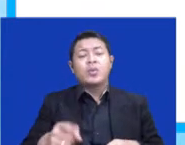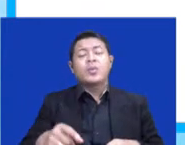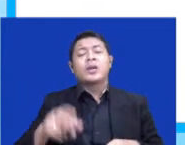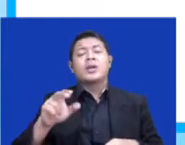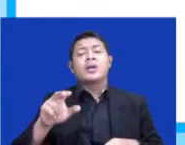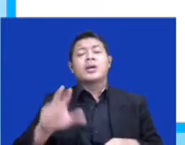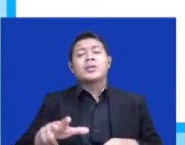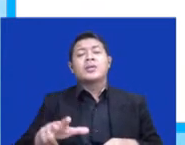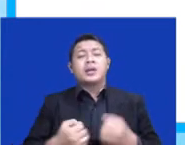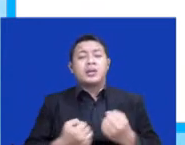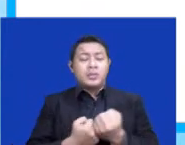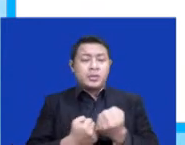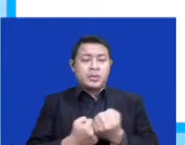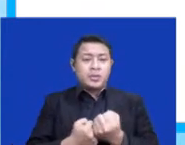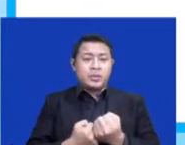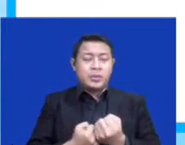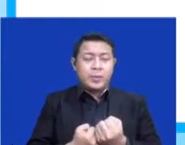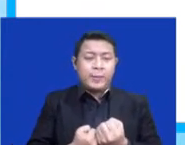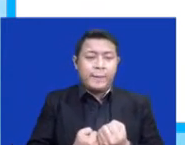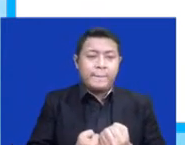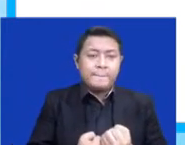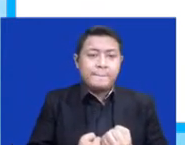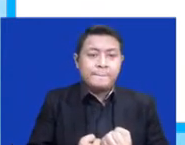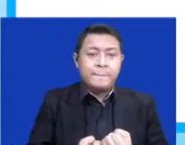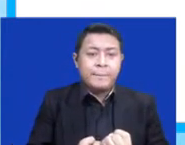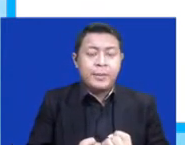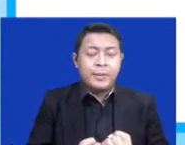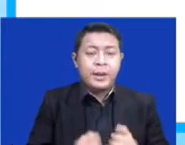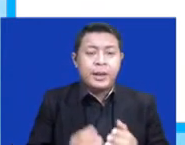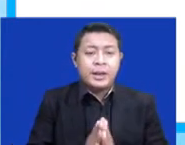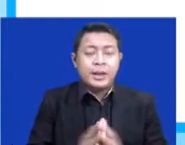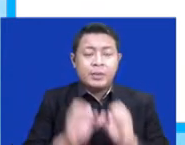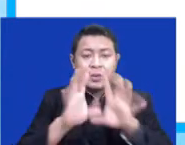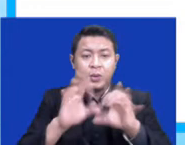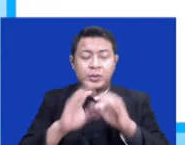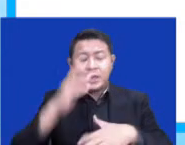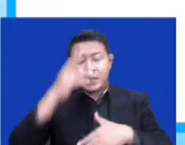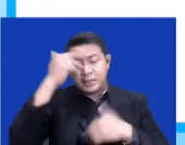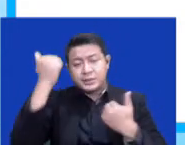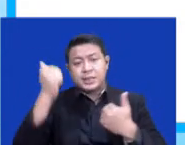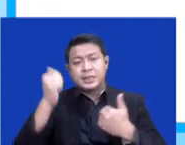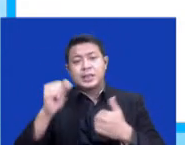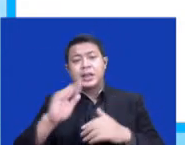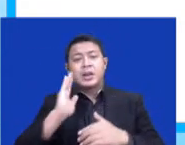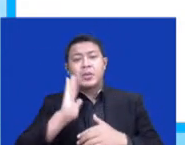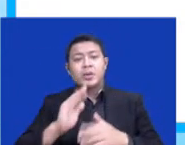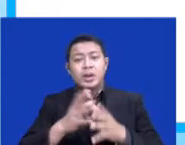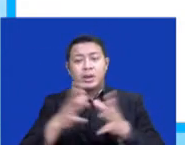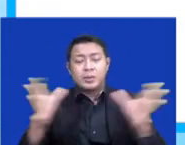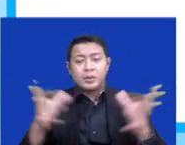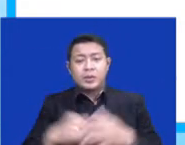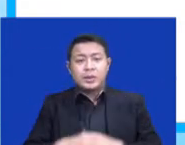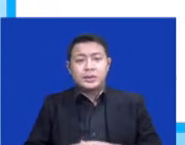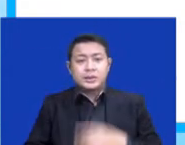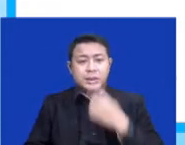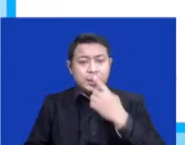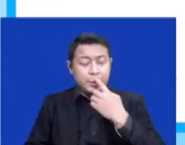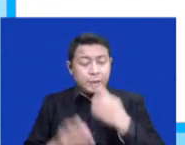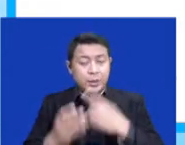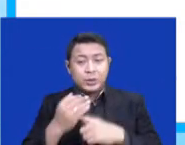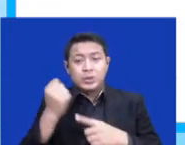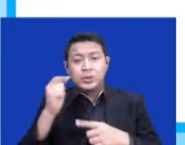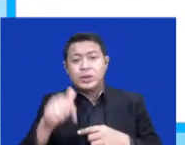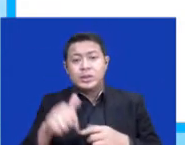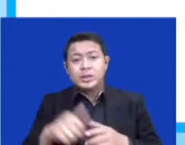yang mendukung pencegahan PTM serta mempromosikan kesehatan kaum muda yang lebih luas. Tujuan ini